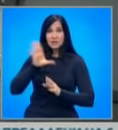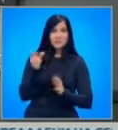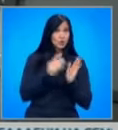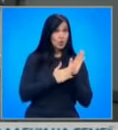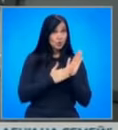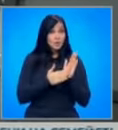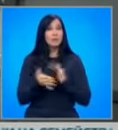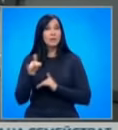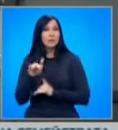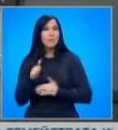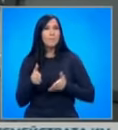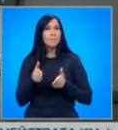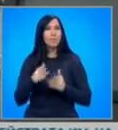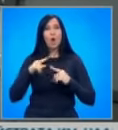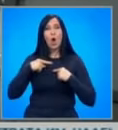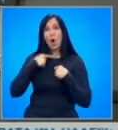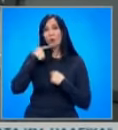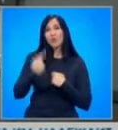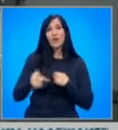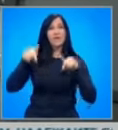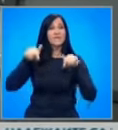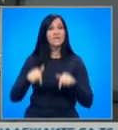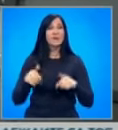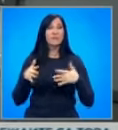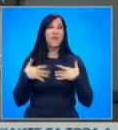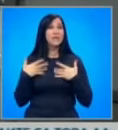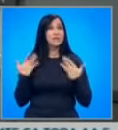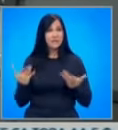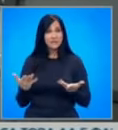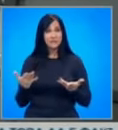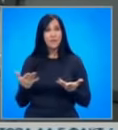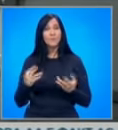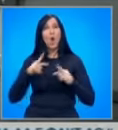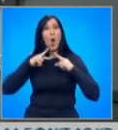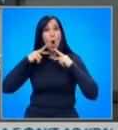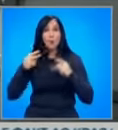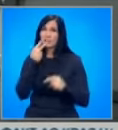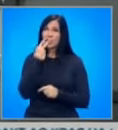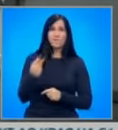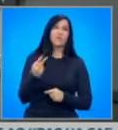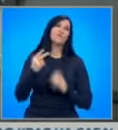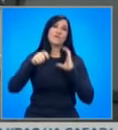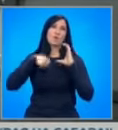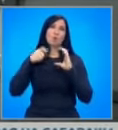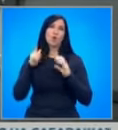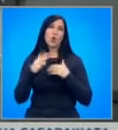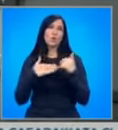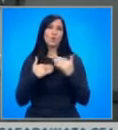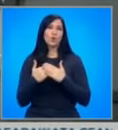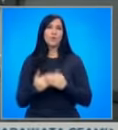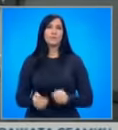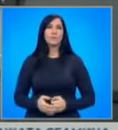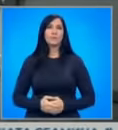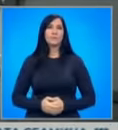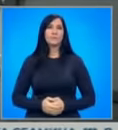документи и дали пътя отговаря на съвременните изисквания. Отговорите вижте в материала, който подготвихме с